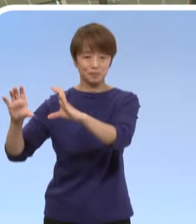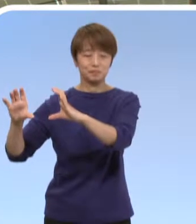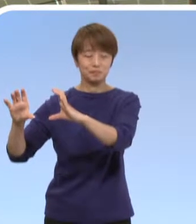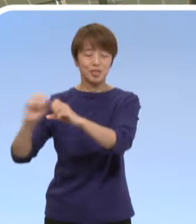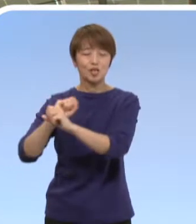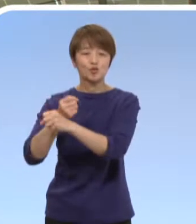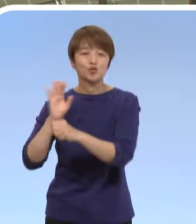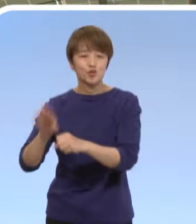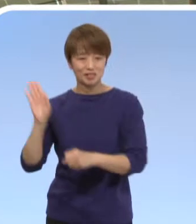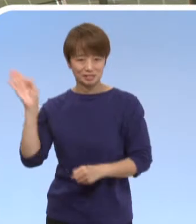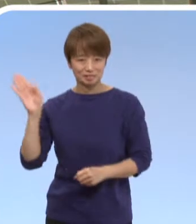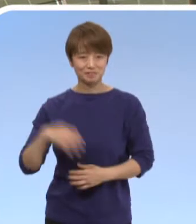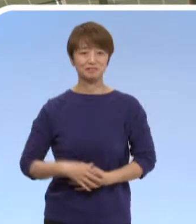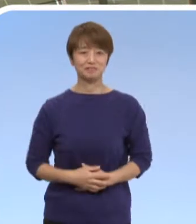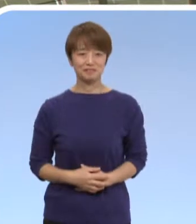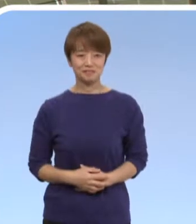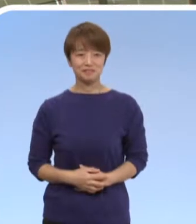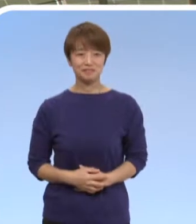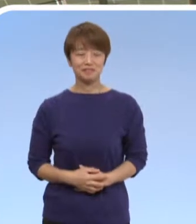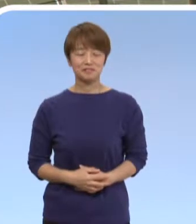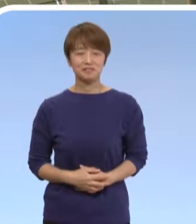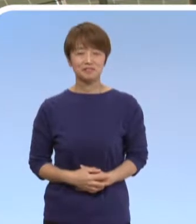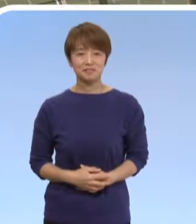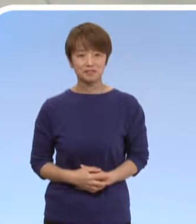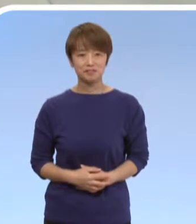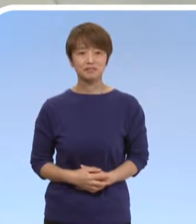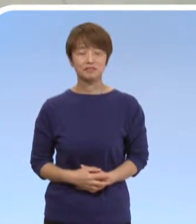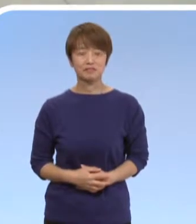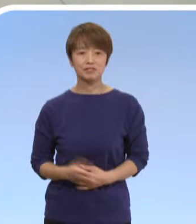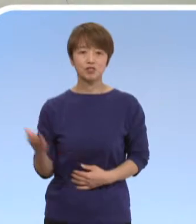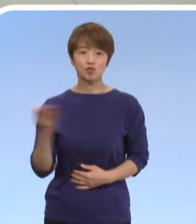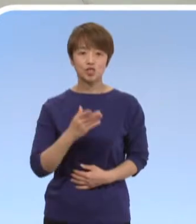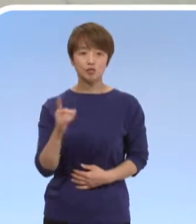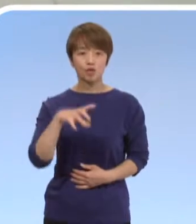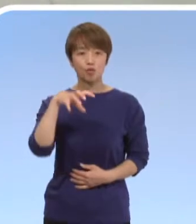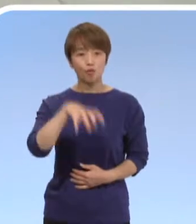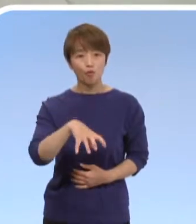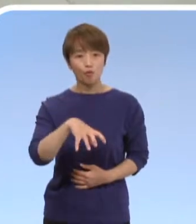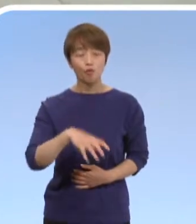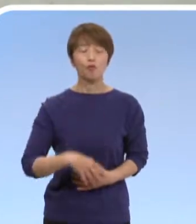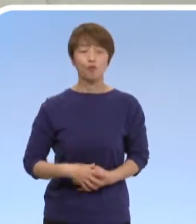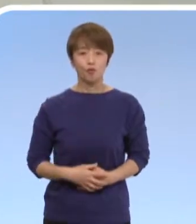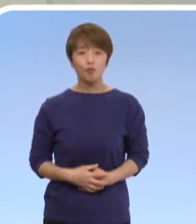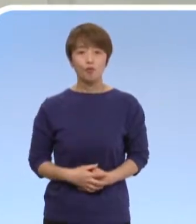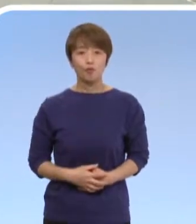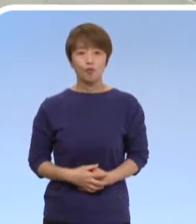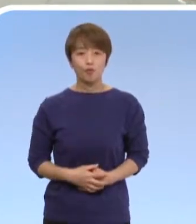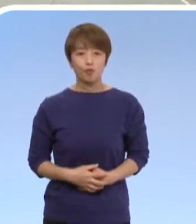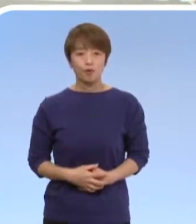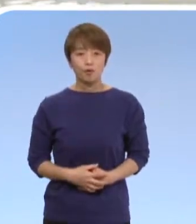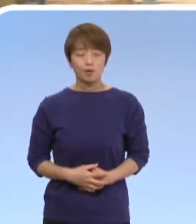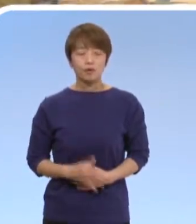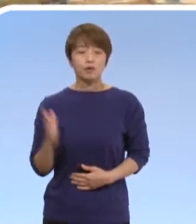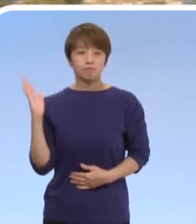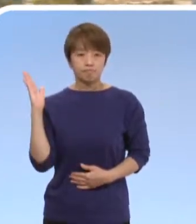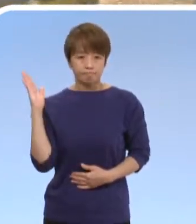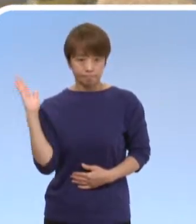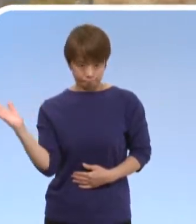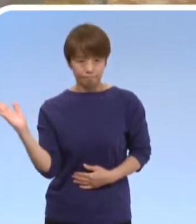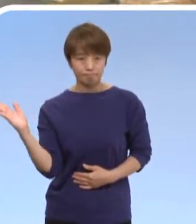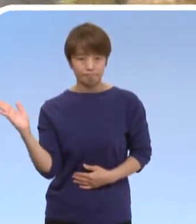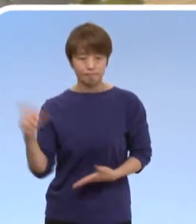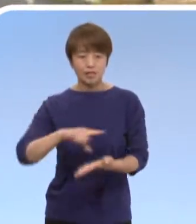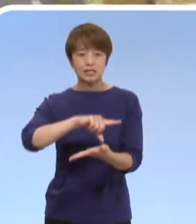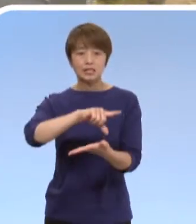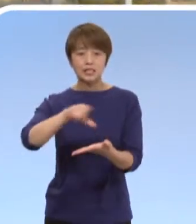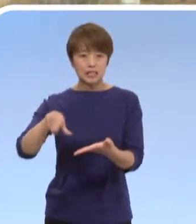、田島ならではの工夫だと思ってください。 続いてはどういった場所にあるんですか？ はい、ここはですね、